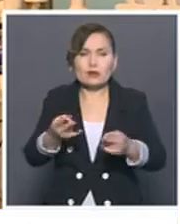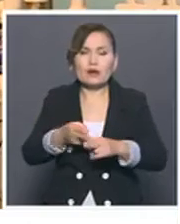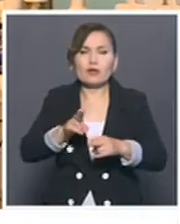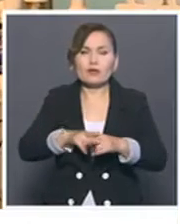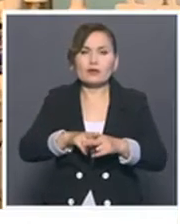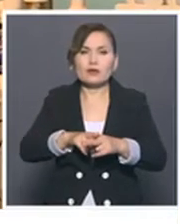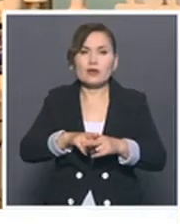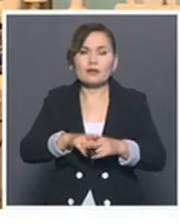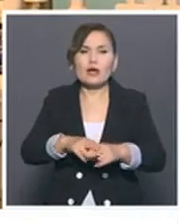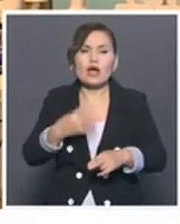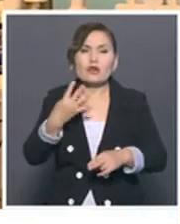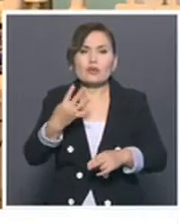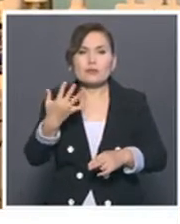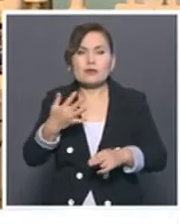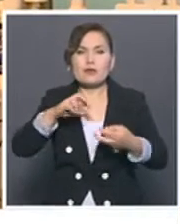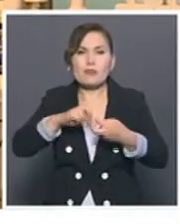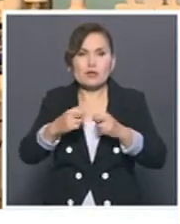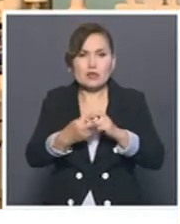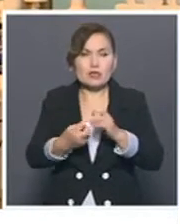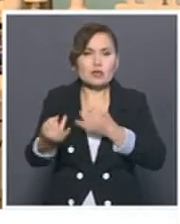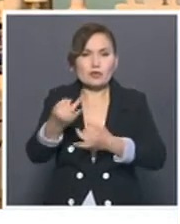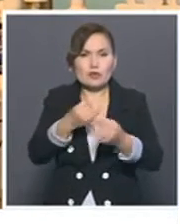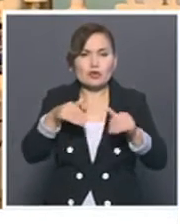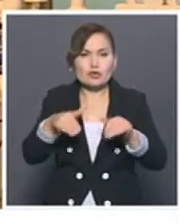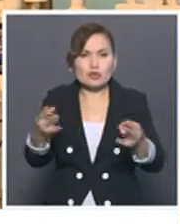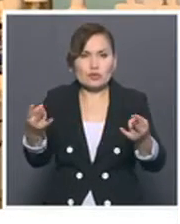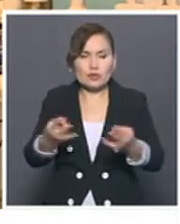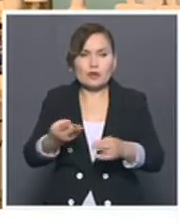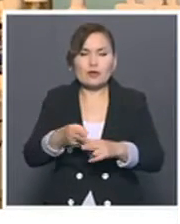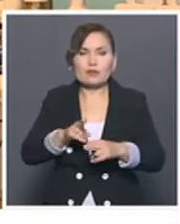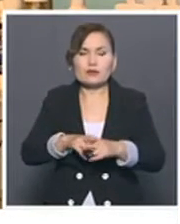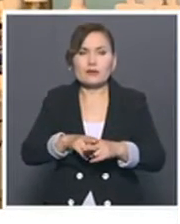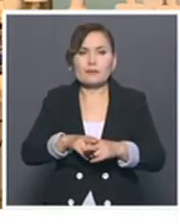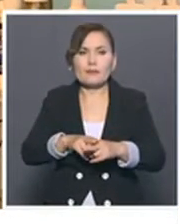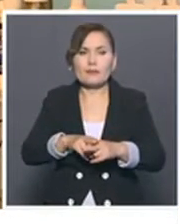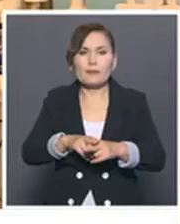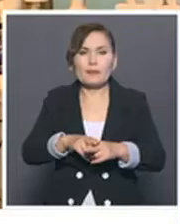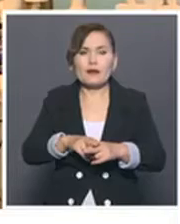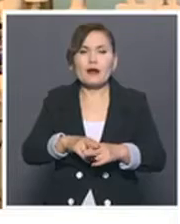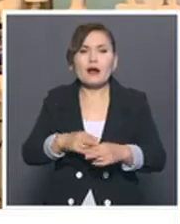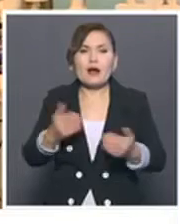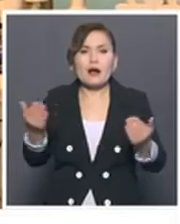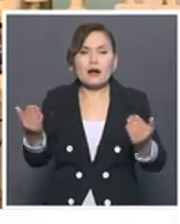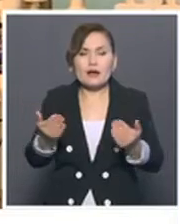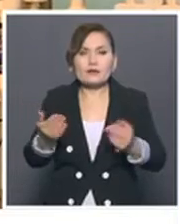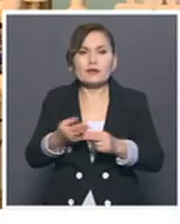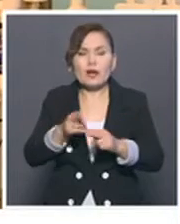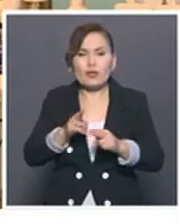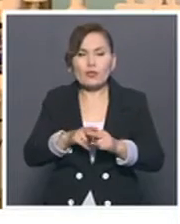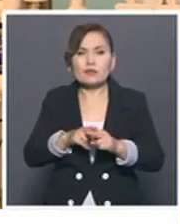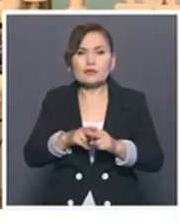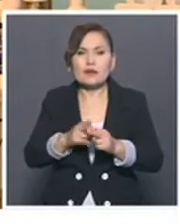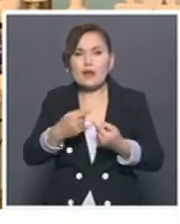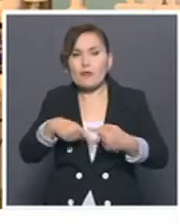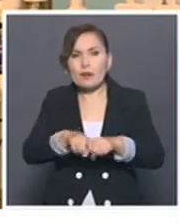жаңағы 4-5 мәселені түгел шешіп алу керек. Бірінші жаңағы мына қай нысанмен жұмыс істейміз дейміз. Мысалы, ол бірлестік бола